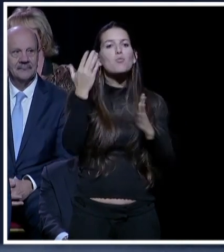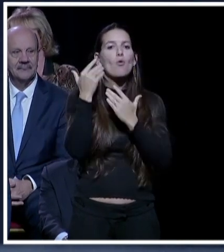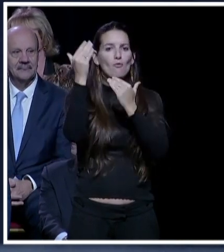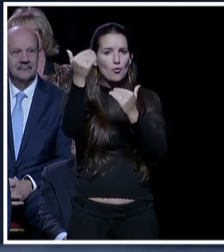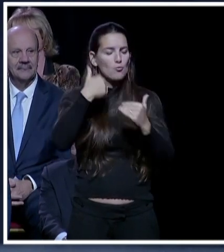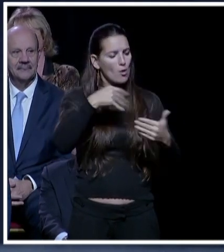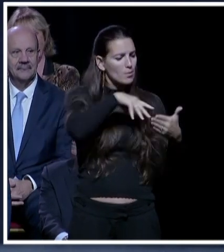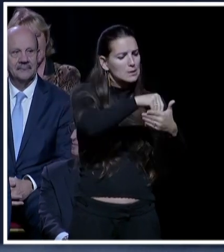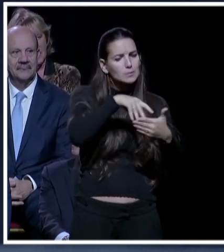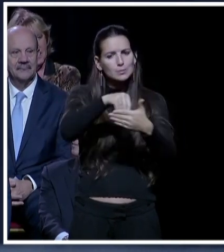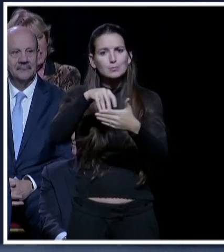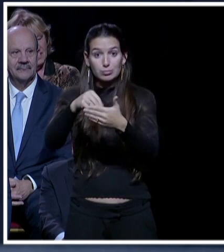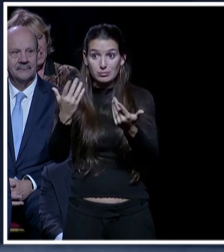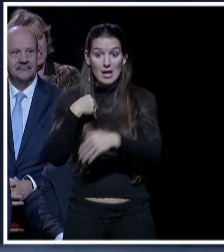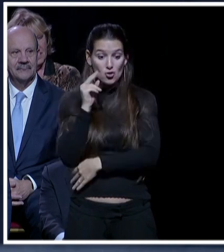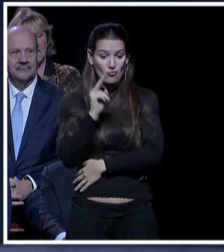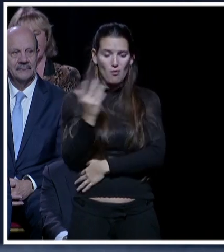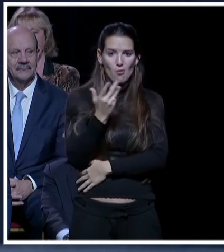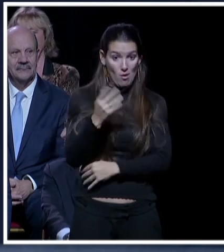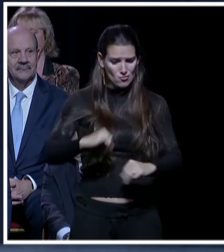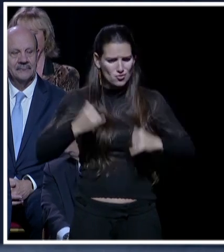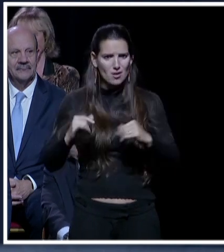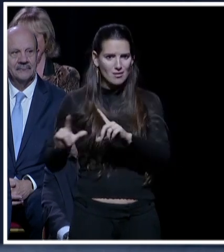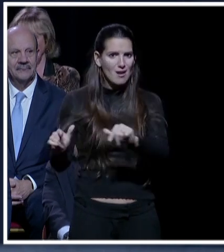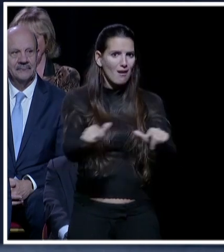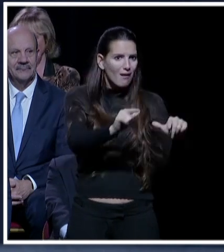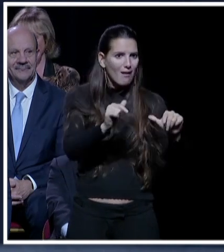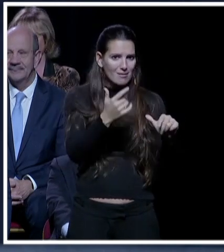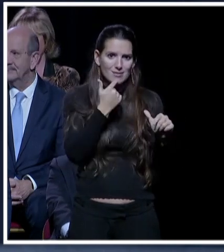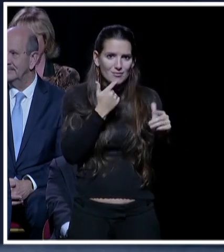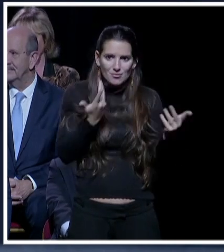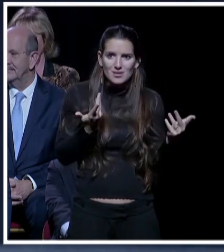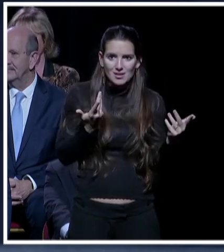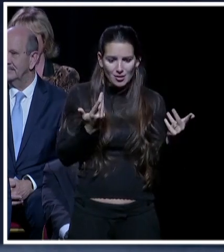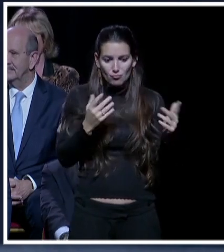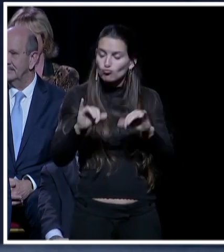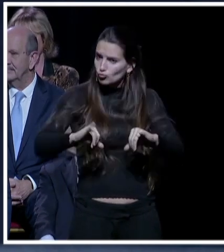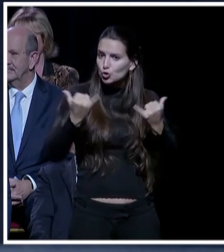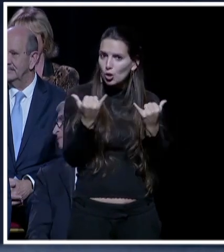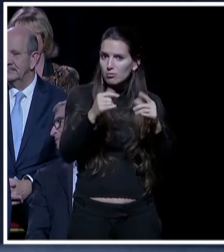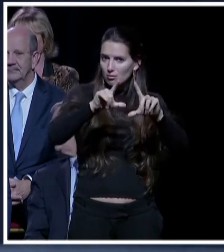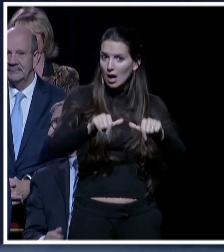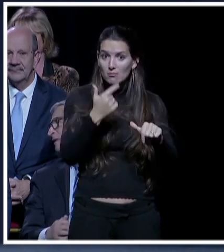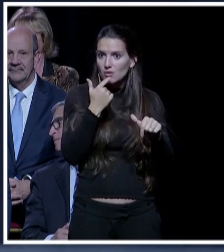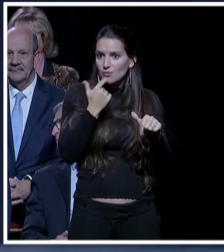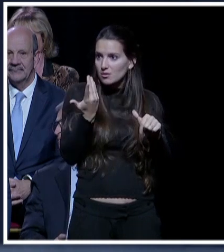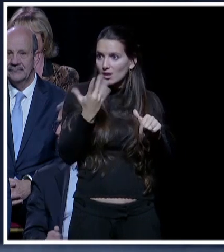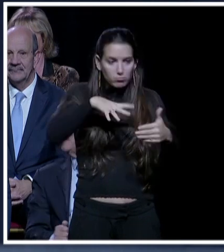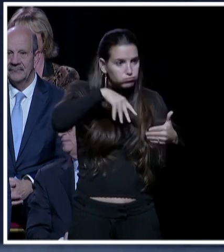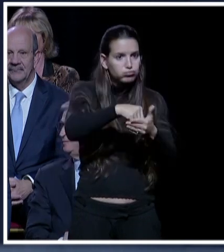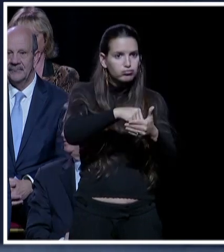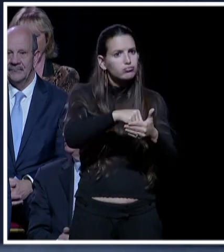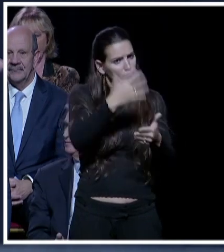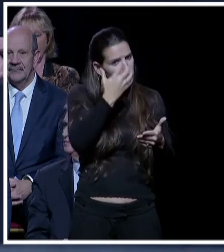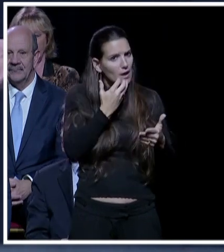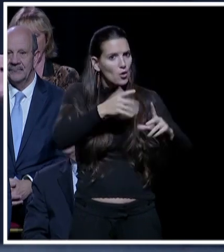chaque fois, la relève était là, assurée, avec des jeunes qui non seulement sont présents, assistent à tous les événements avec un grand